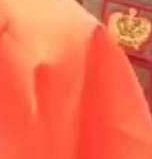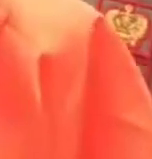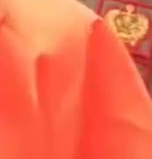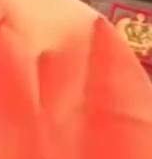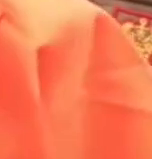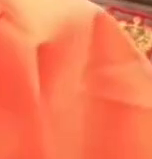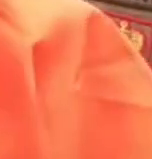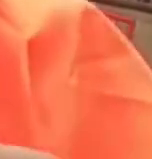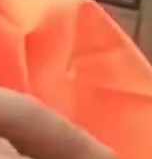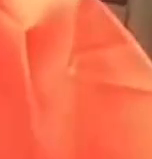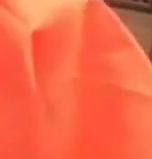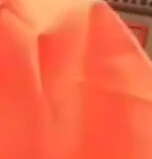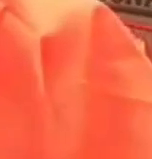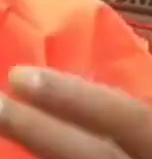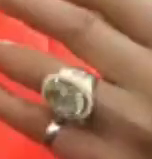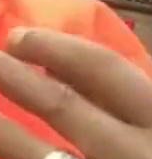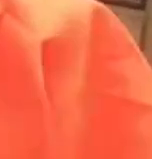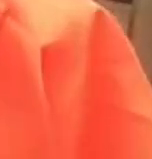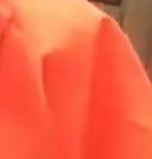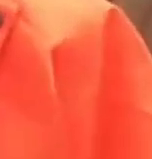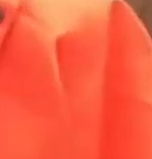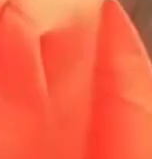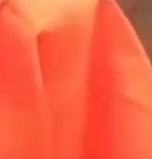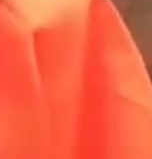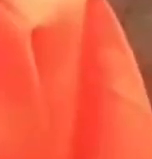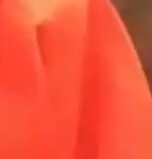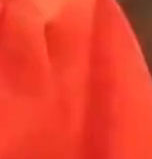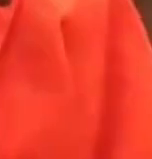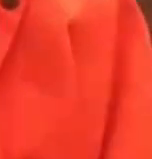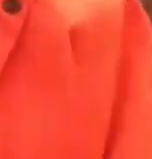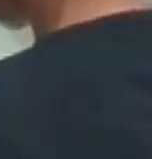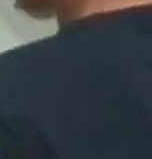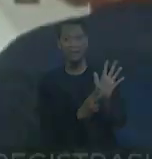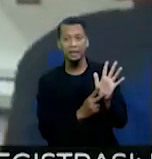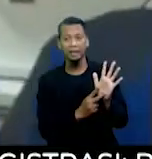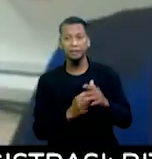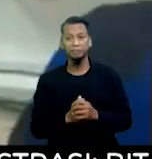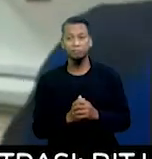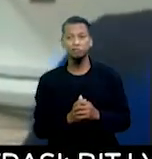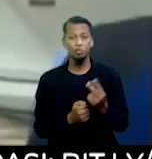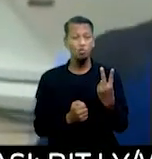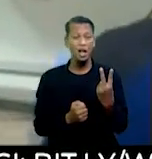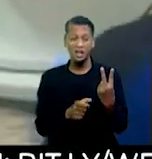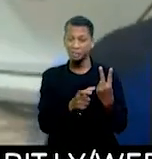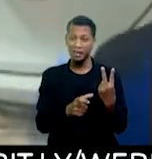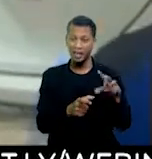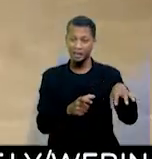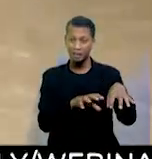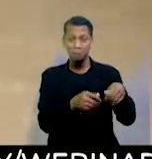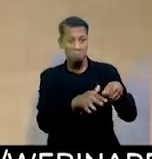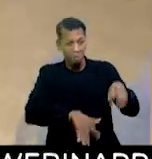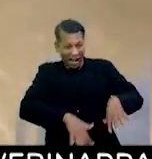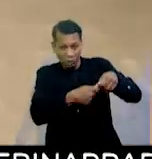yang parah itu dari Kecamatan Serang dan Kasmen. Jadi yang lain agak mendingan. Sejumlah posko